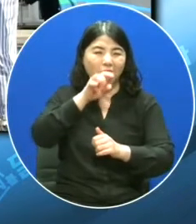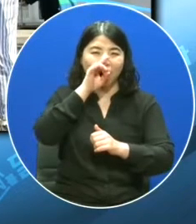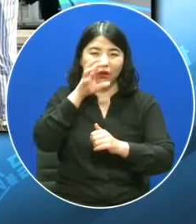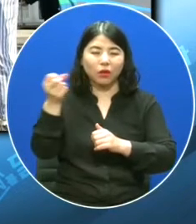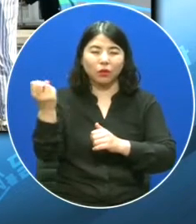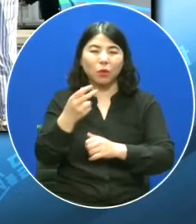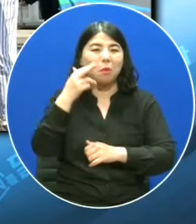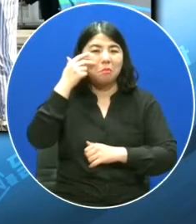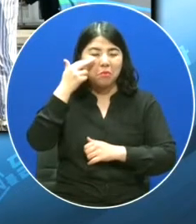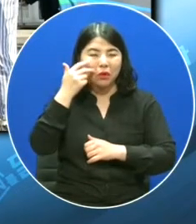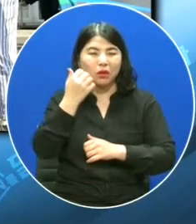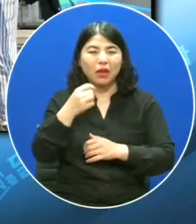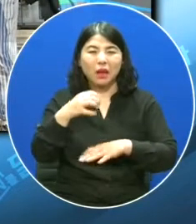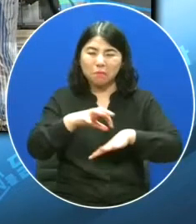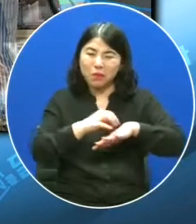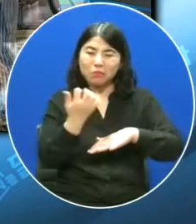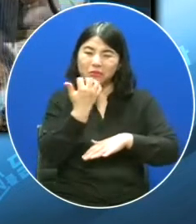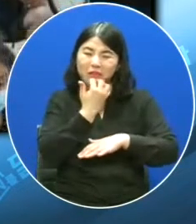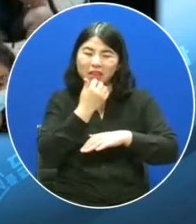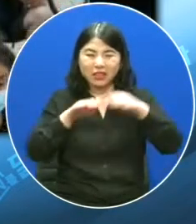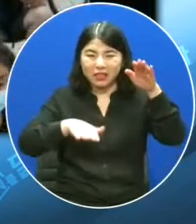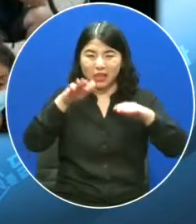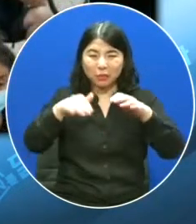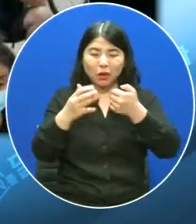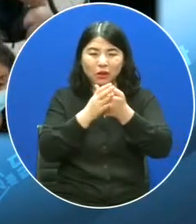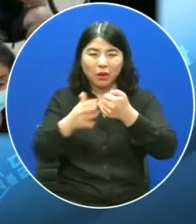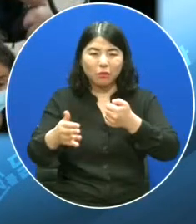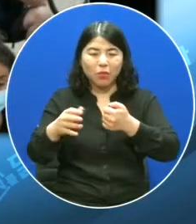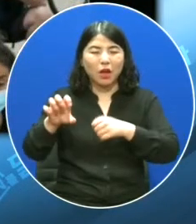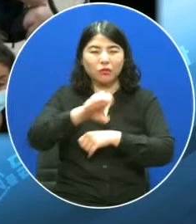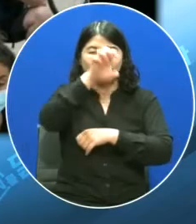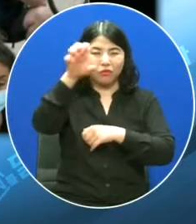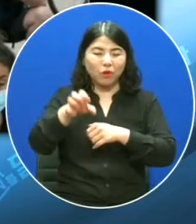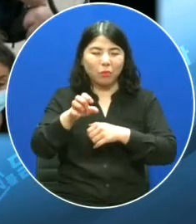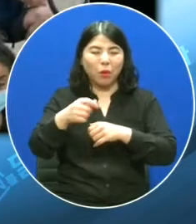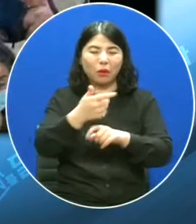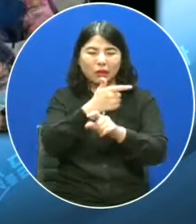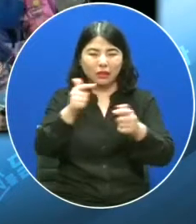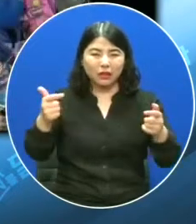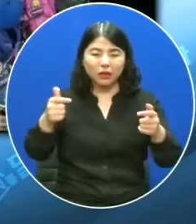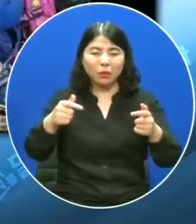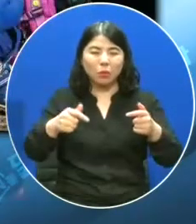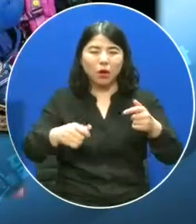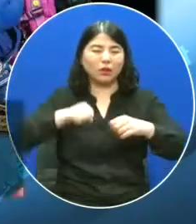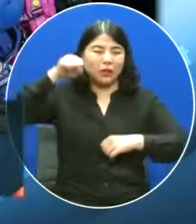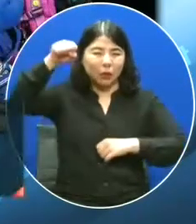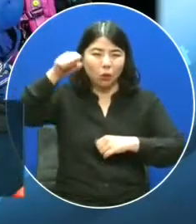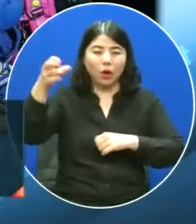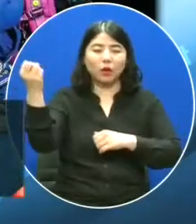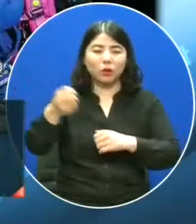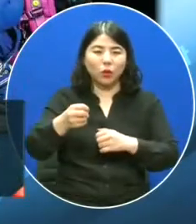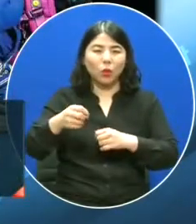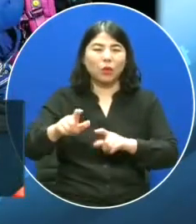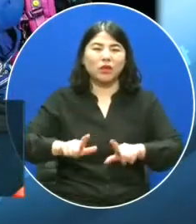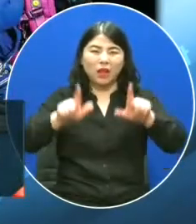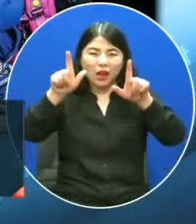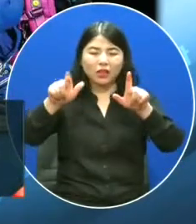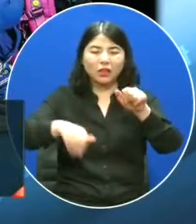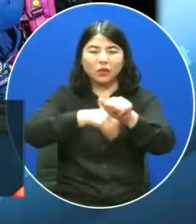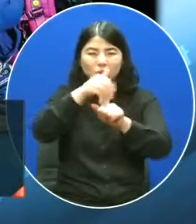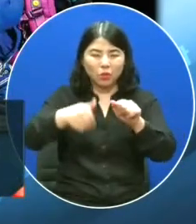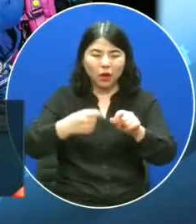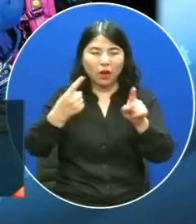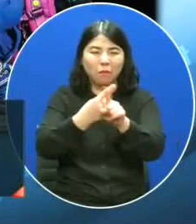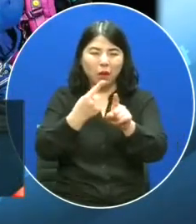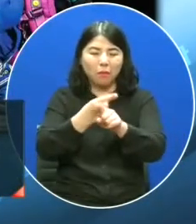미국의 인종차별 사건으로 확산된 유럽의 대규모 인종주의 시위들, 그리고 기후변화와 환경파괴로 인한